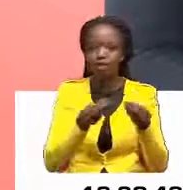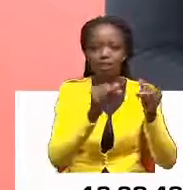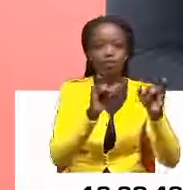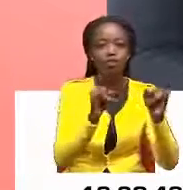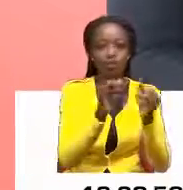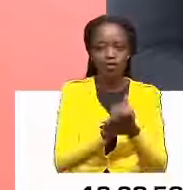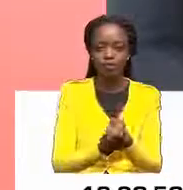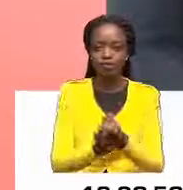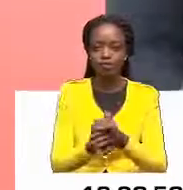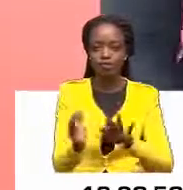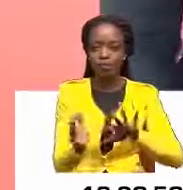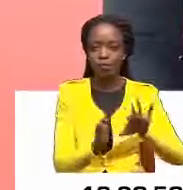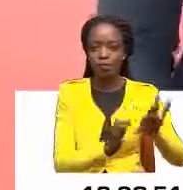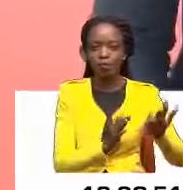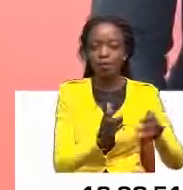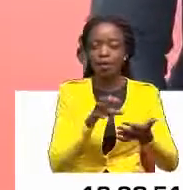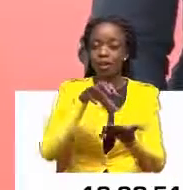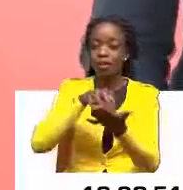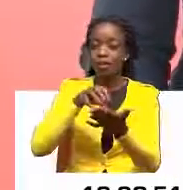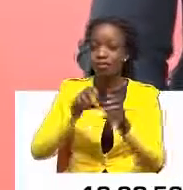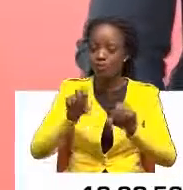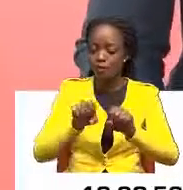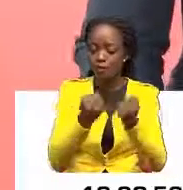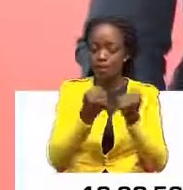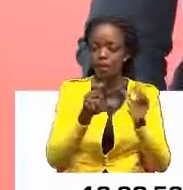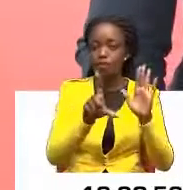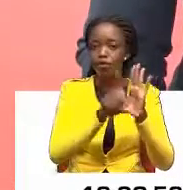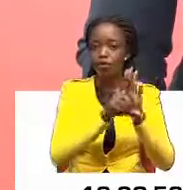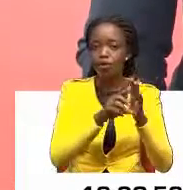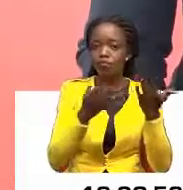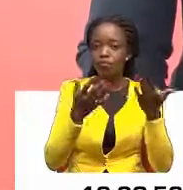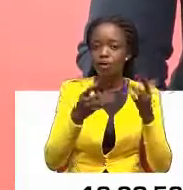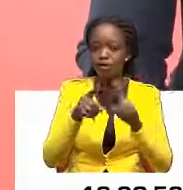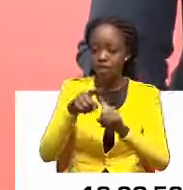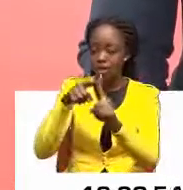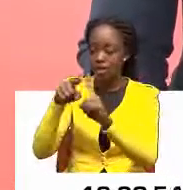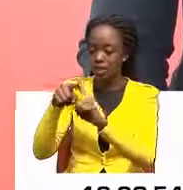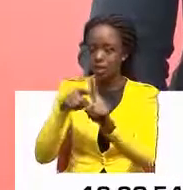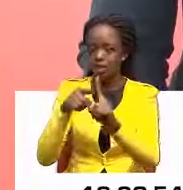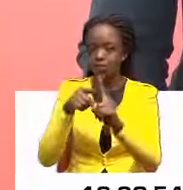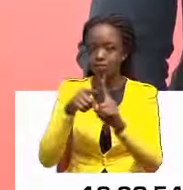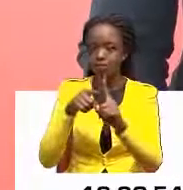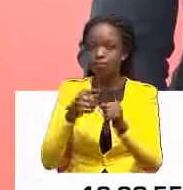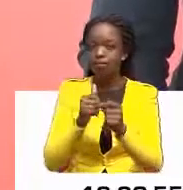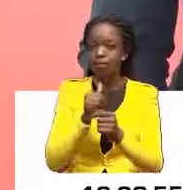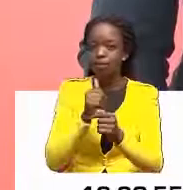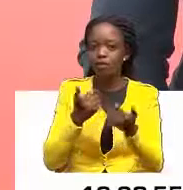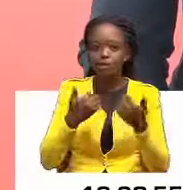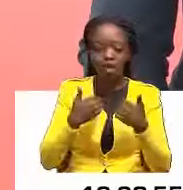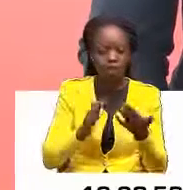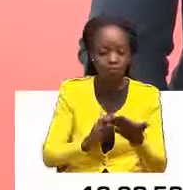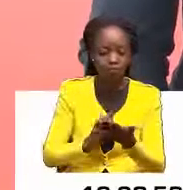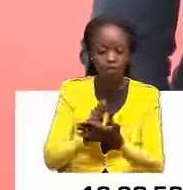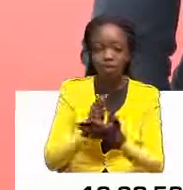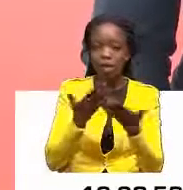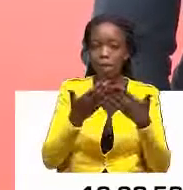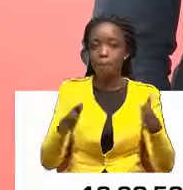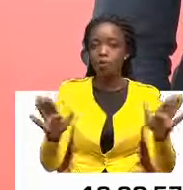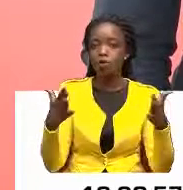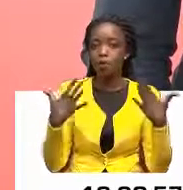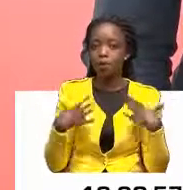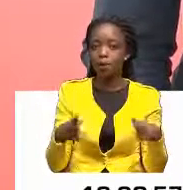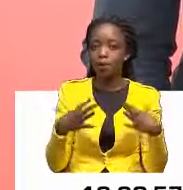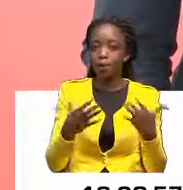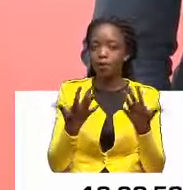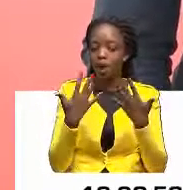Kwingineko, visa vya ukiukaji wa haki za kibinadamu kwa njia ya mauaji katili kwa sio na hatia na kupotea kwa watu mikononi